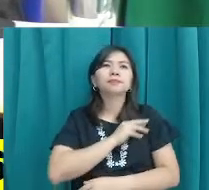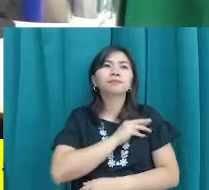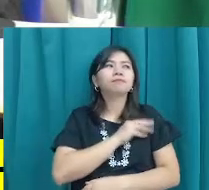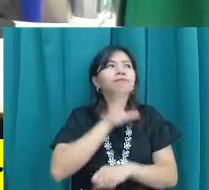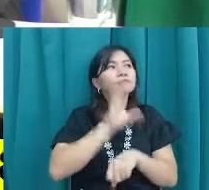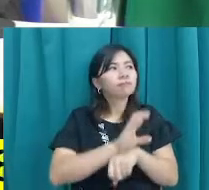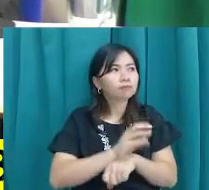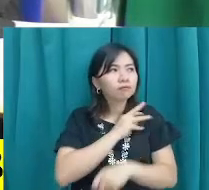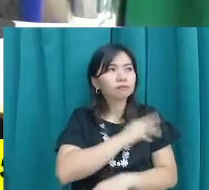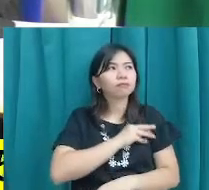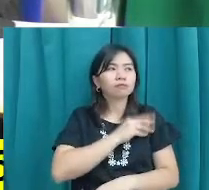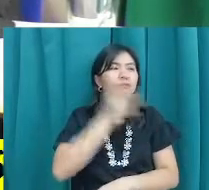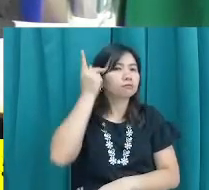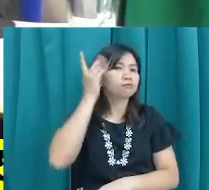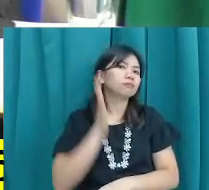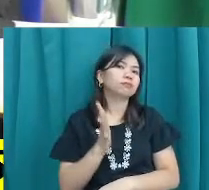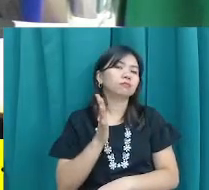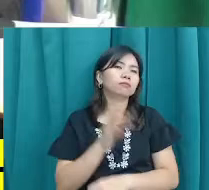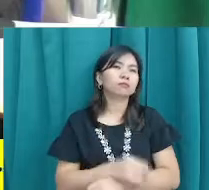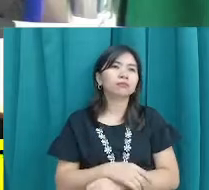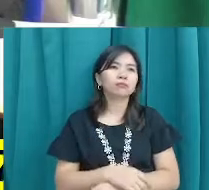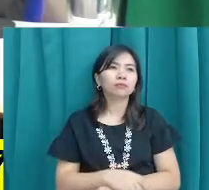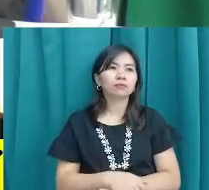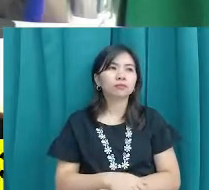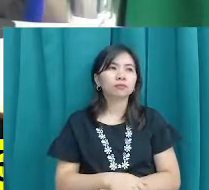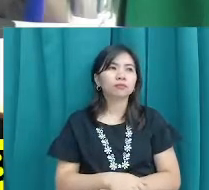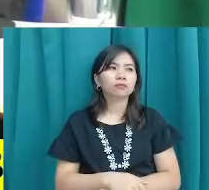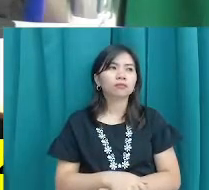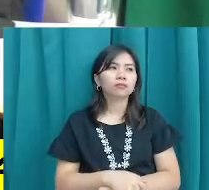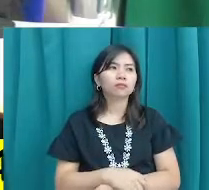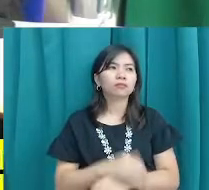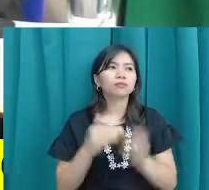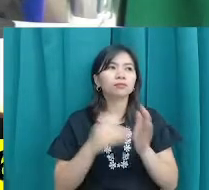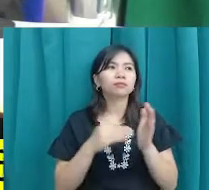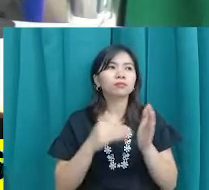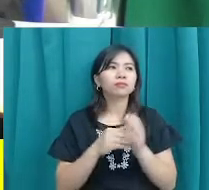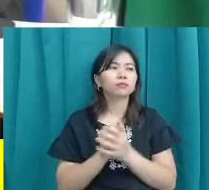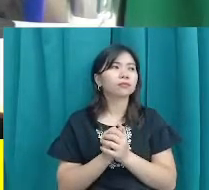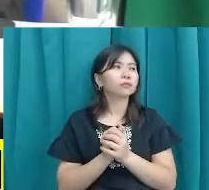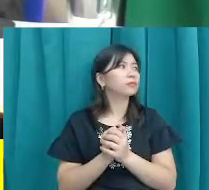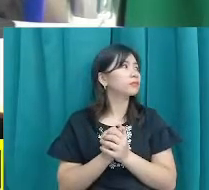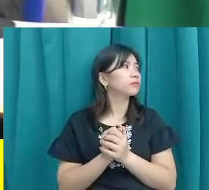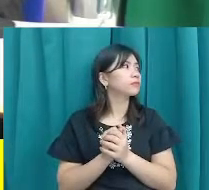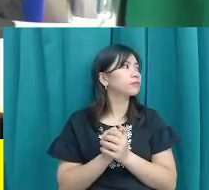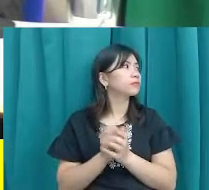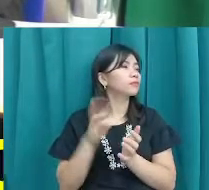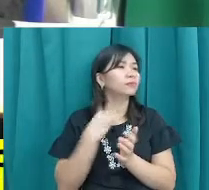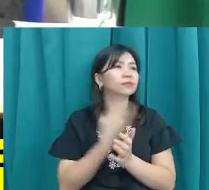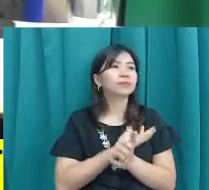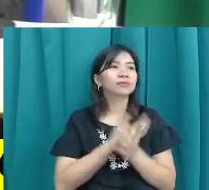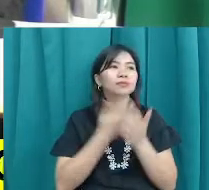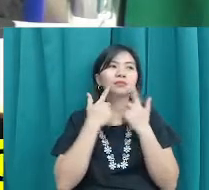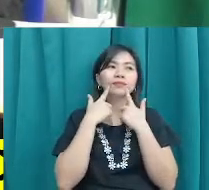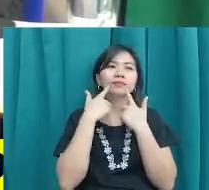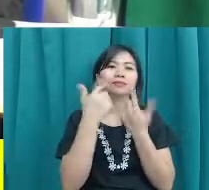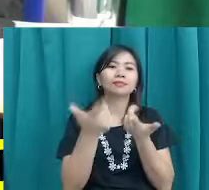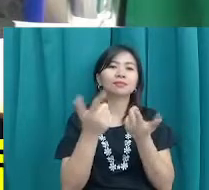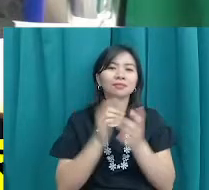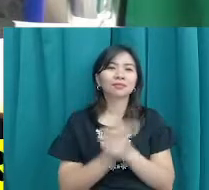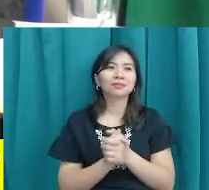pastors na nakasama po natin ngayon. Right, shout out po sa sabi dito, 143 na